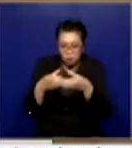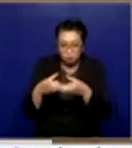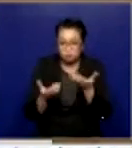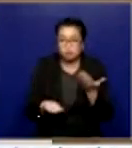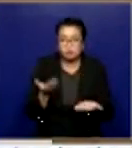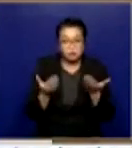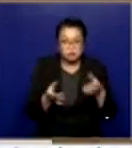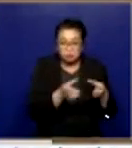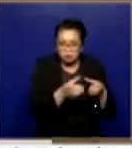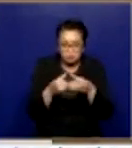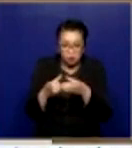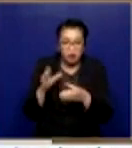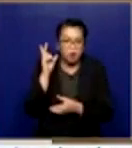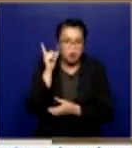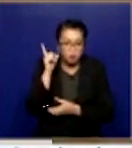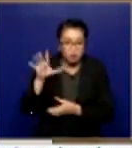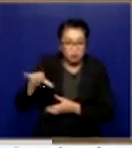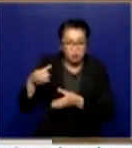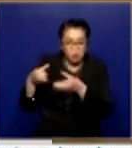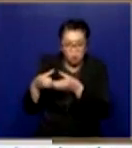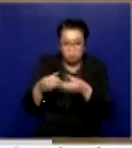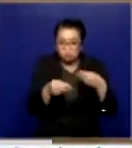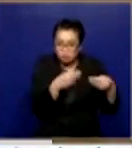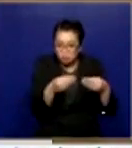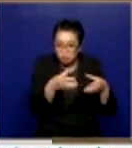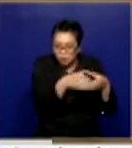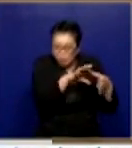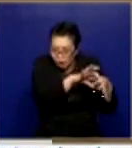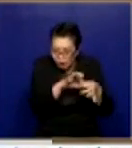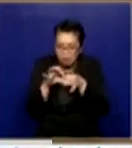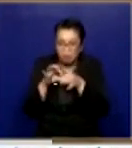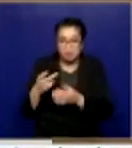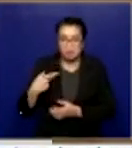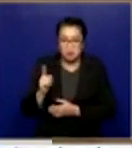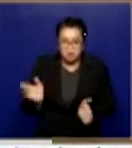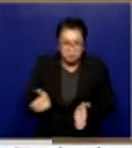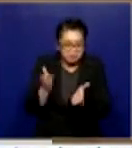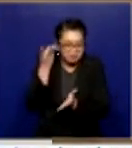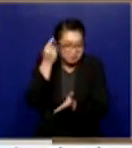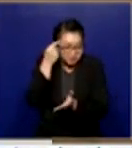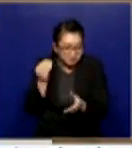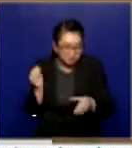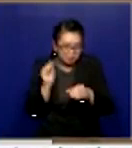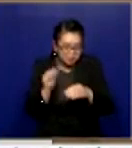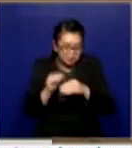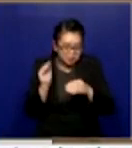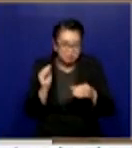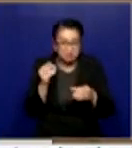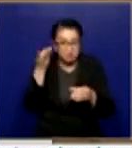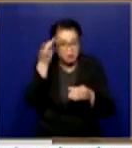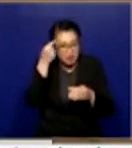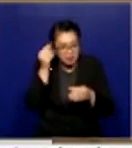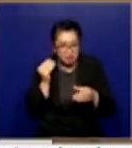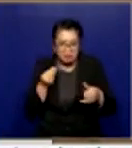จะที่ไหนก็ตามสามารถนำข้อมูลของคนกลุ่มเป่าบางไปใช้ประโยชน์ในการปรุงแต่งความคิดความนิยมได้เสมอ